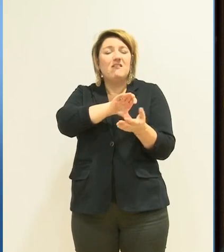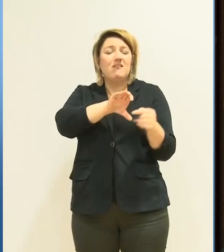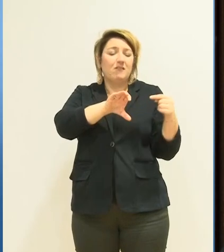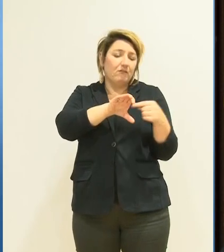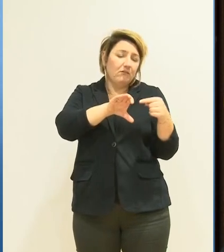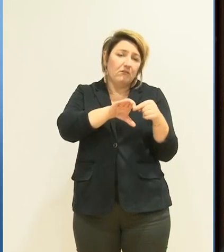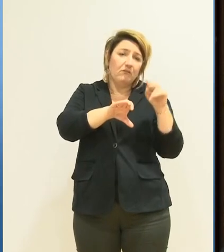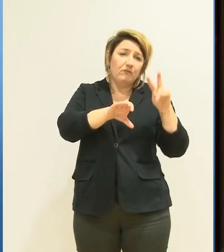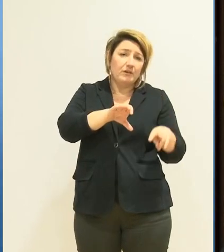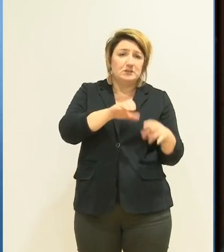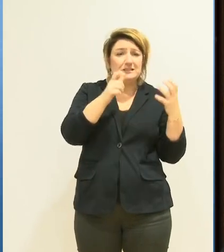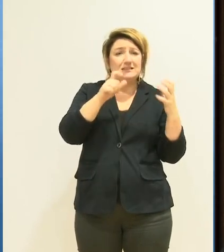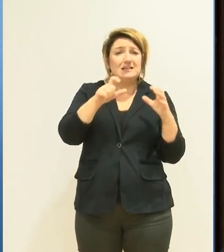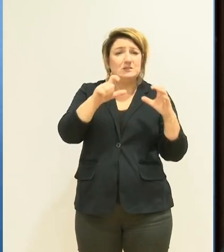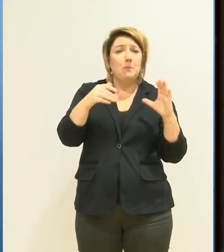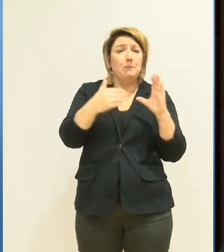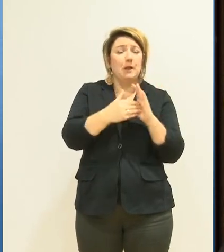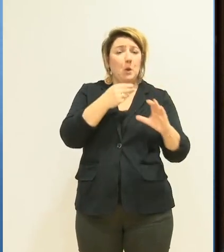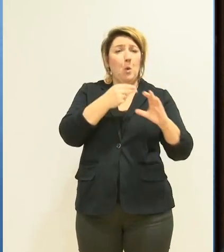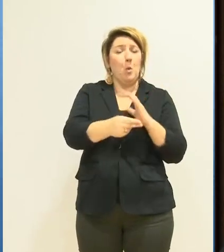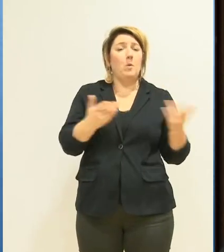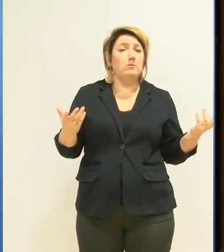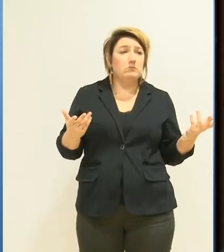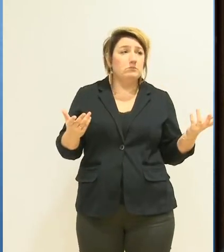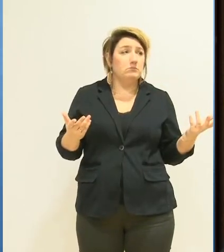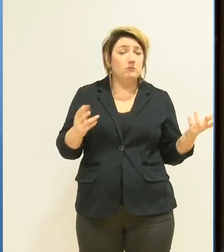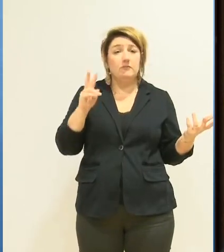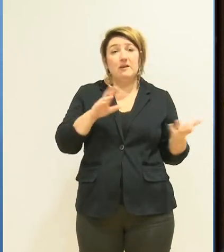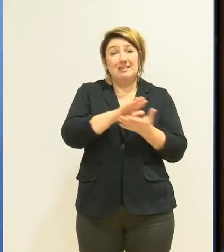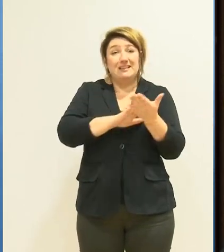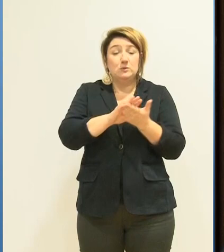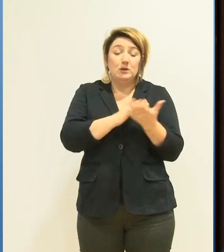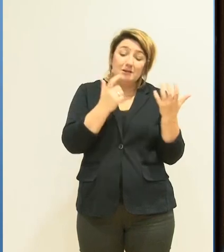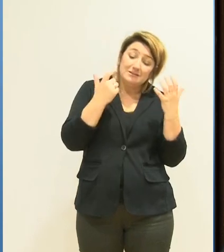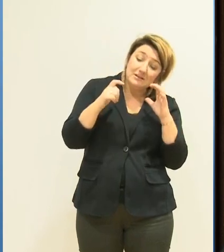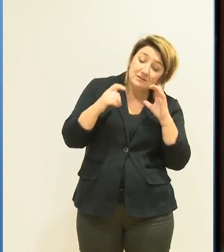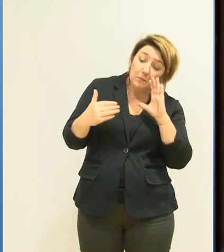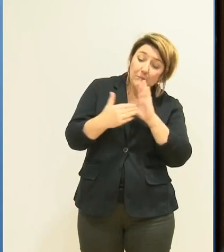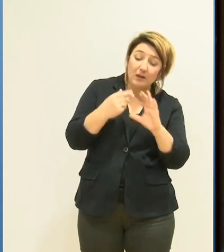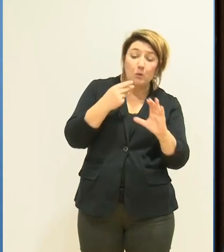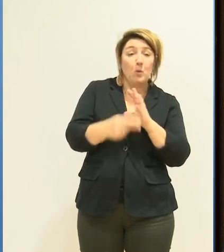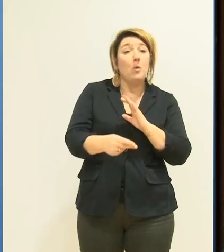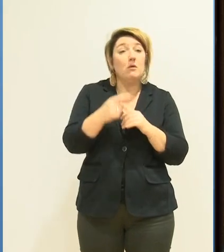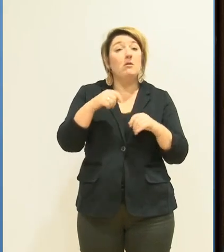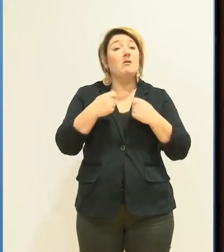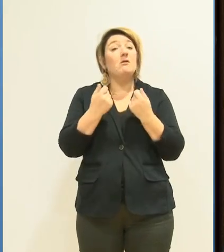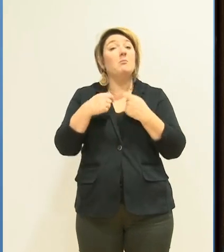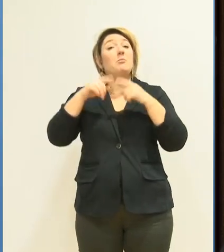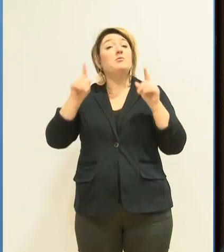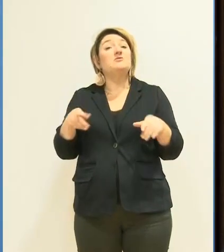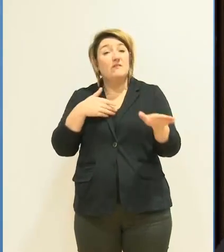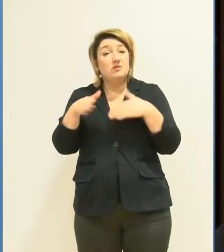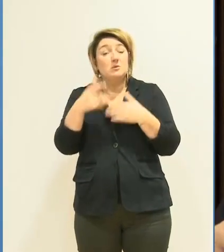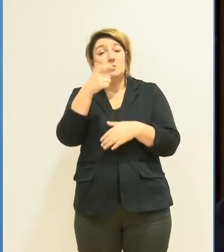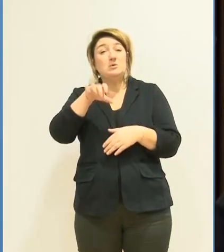il correspond à 700000 euros je suis désolé mais c'est pas avec sept cent mille euros qu'on va sauver un budget de fonctionnement de